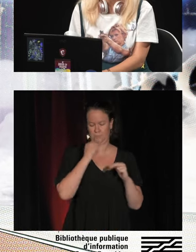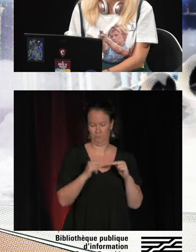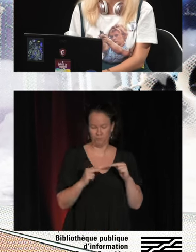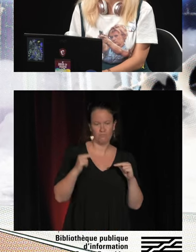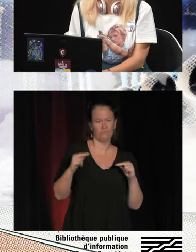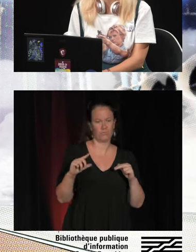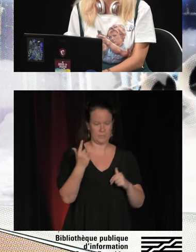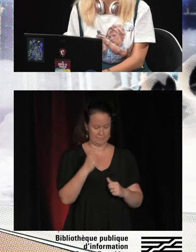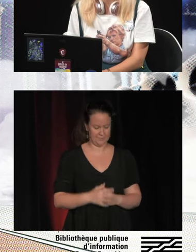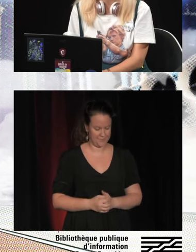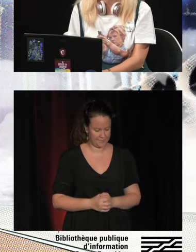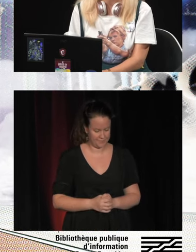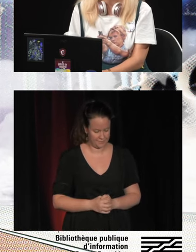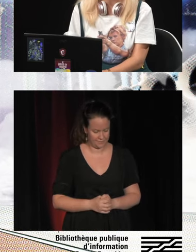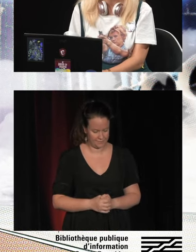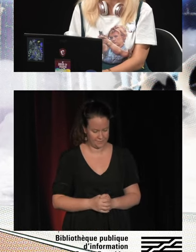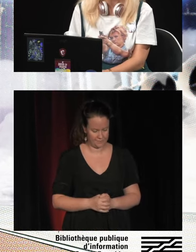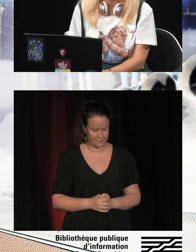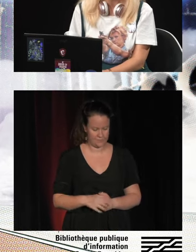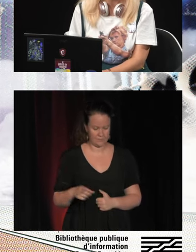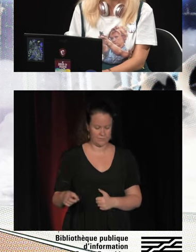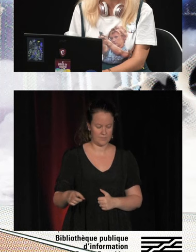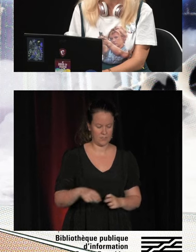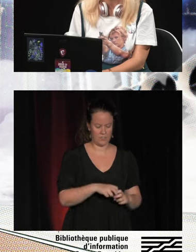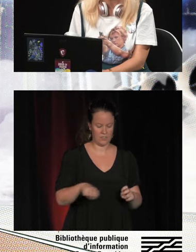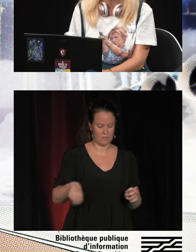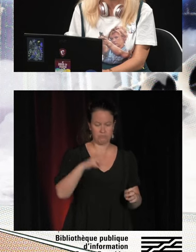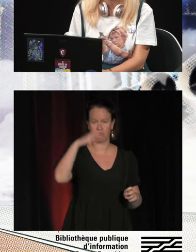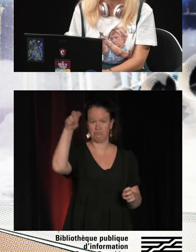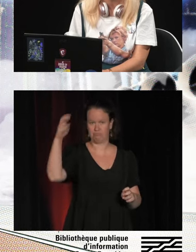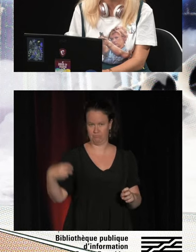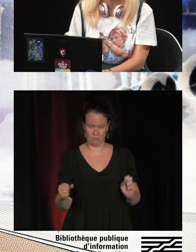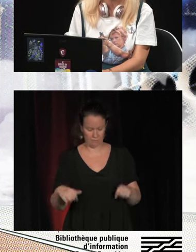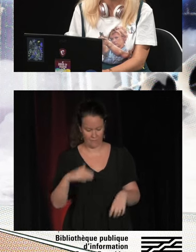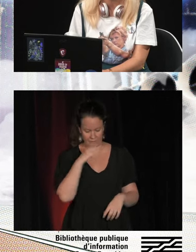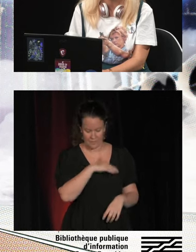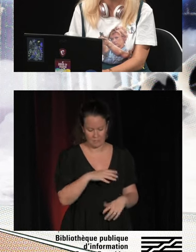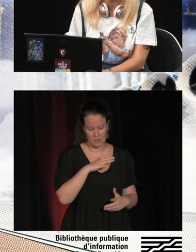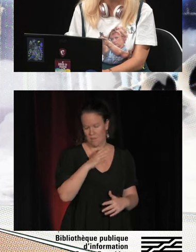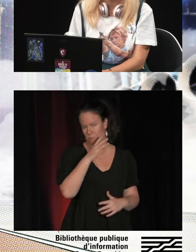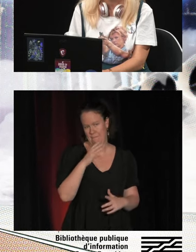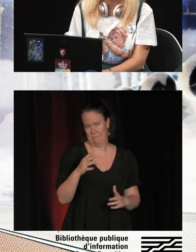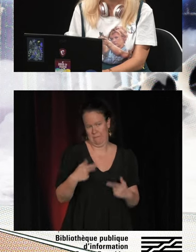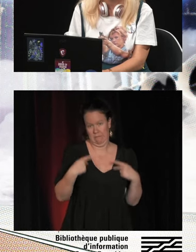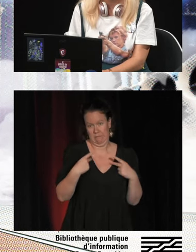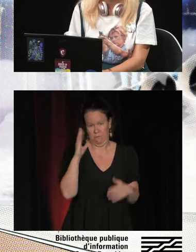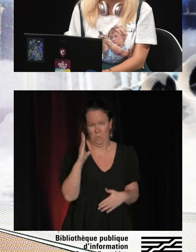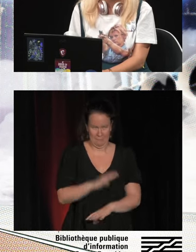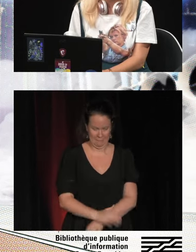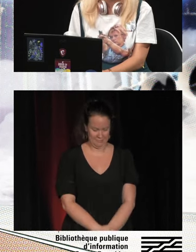parti. Alors ici, dans la version où on va très vite, on fait un petit saut périlleux à l'avant, mais on va pas faire ça parce que je peux pas me permettre de perdre trop de vie non plus.